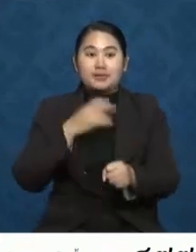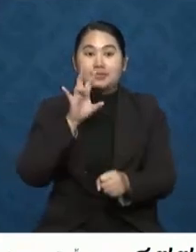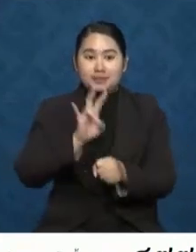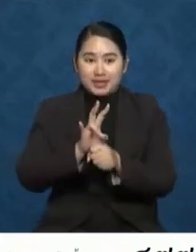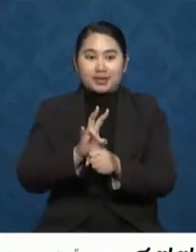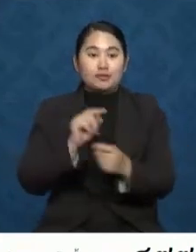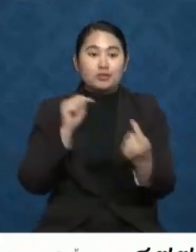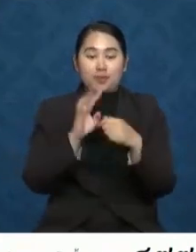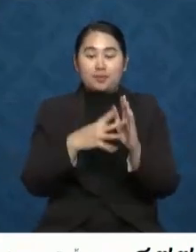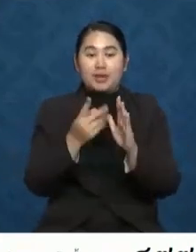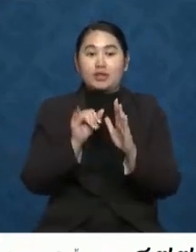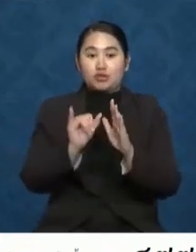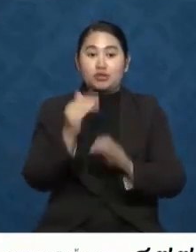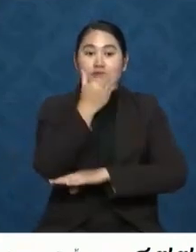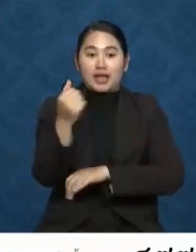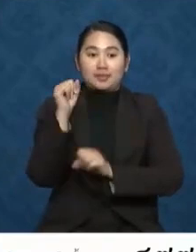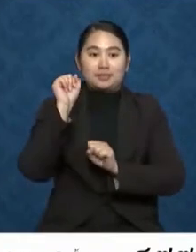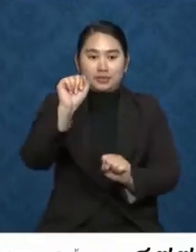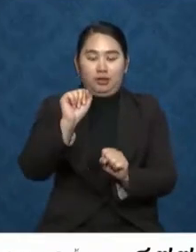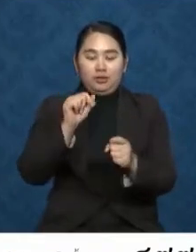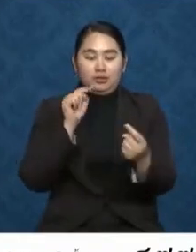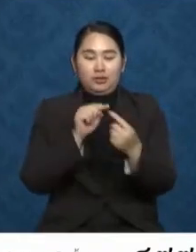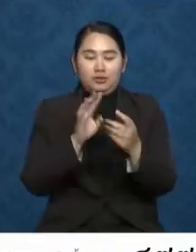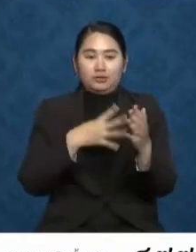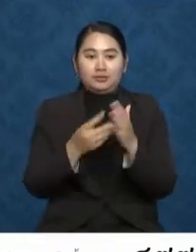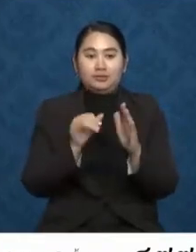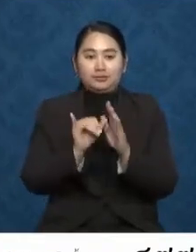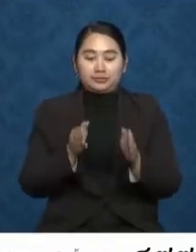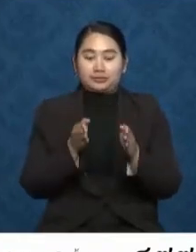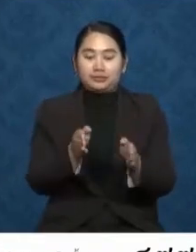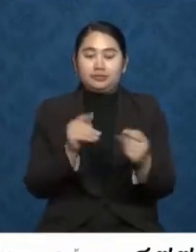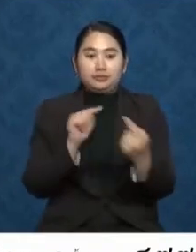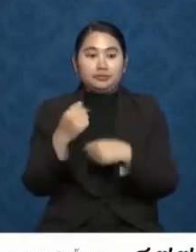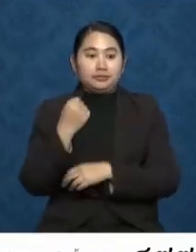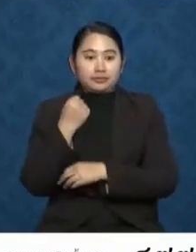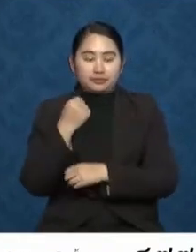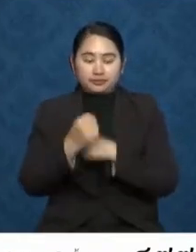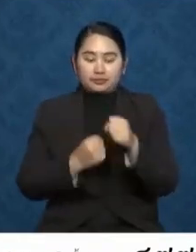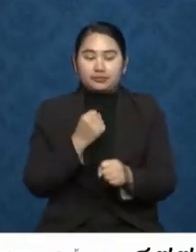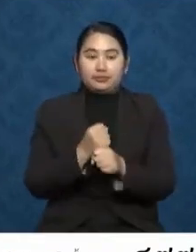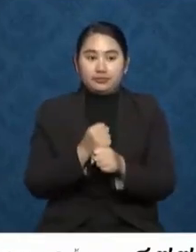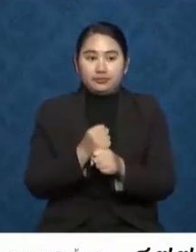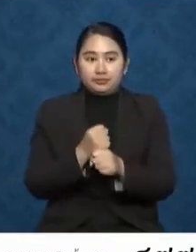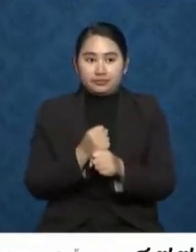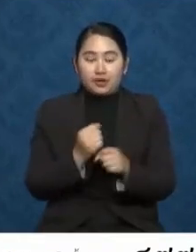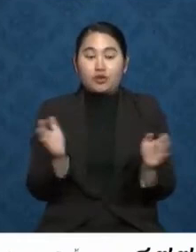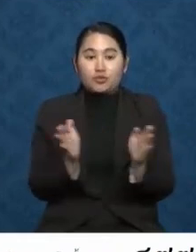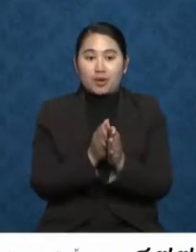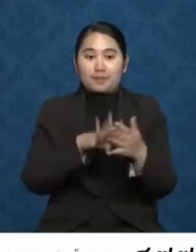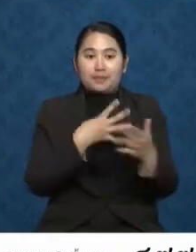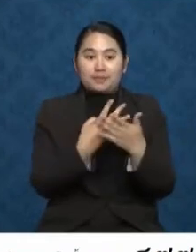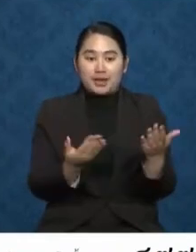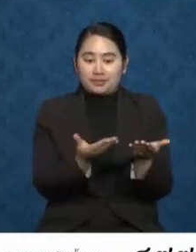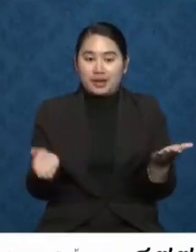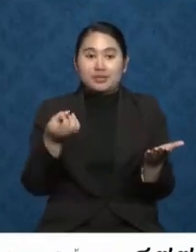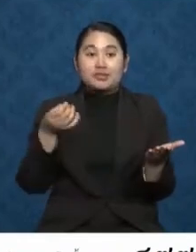าสตร์ชาติประเทศไทยเรามีแผนยุทธศาสตร์ด้านความมั่นคงภายใต้กรอบการงบประมาณรายจ่ายประจำปีรวมกันแล้วทั้งหมด18แผนบ